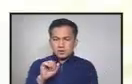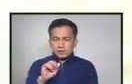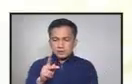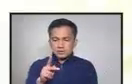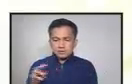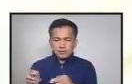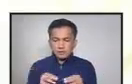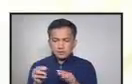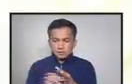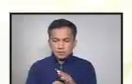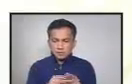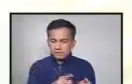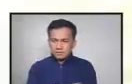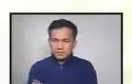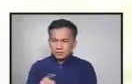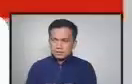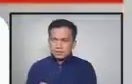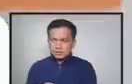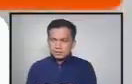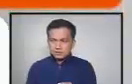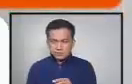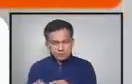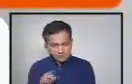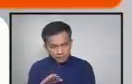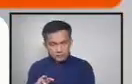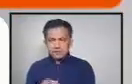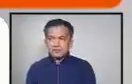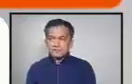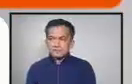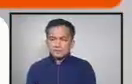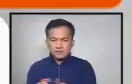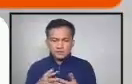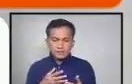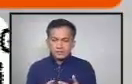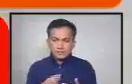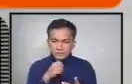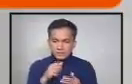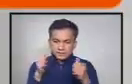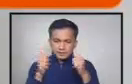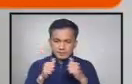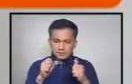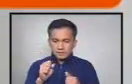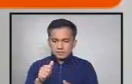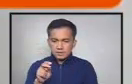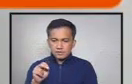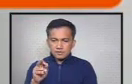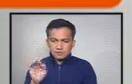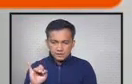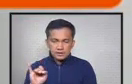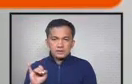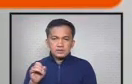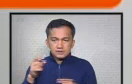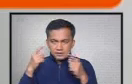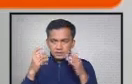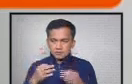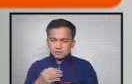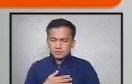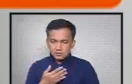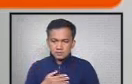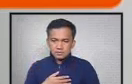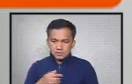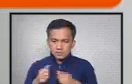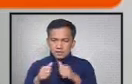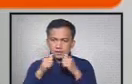Kung may mga adverse events, you monitor. Bagamat hindi sumasang-ayon ng Sanofi Pasteur sa desisyon, ikinatuwa nila ang pahayag